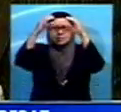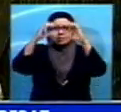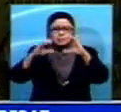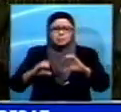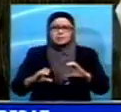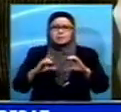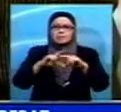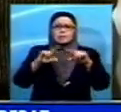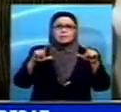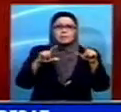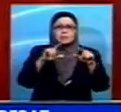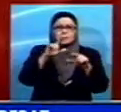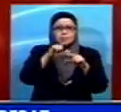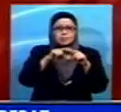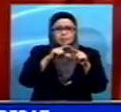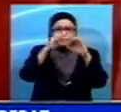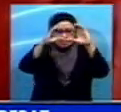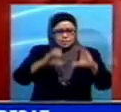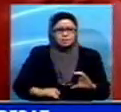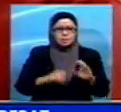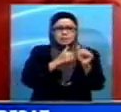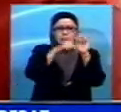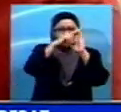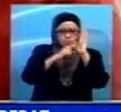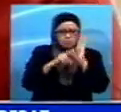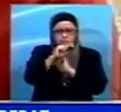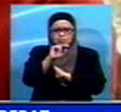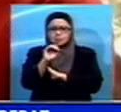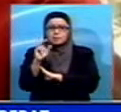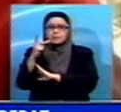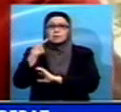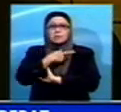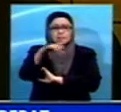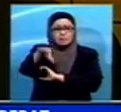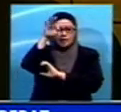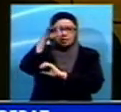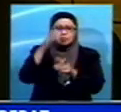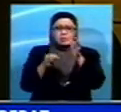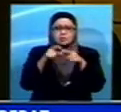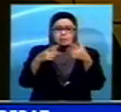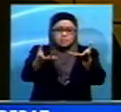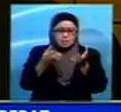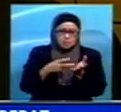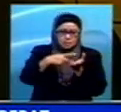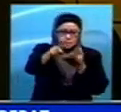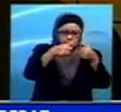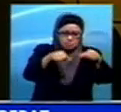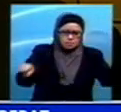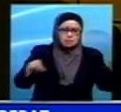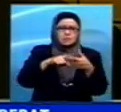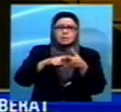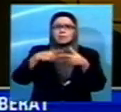enoki yang kita pilih supaya kalau kita enak bayar Eh fun spam compensation yang